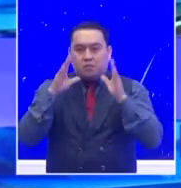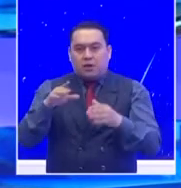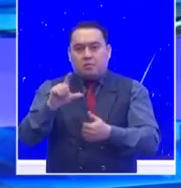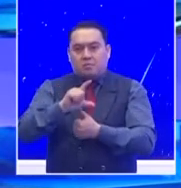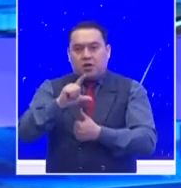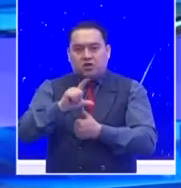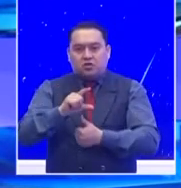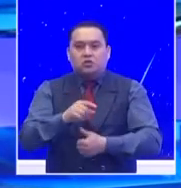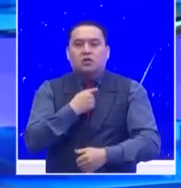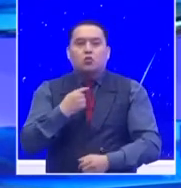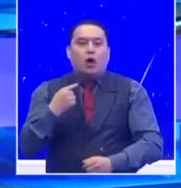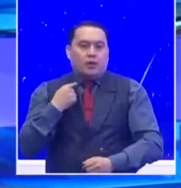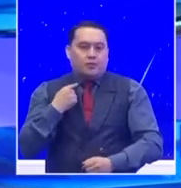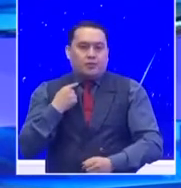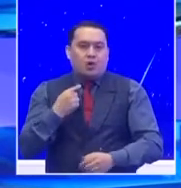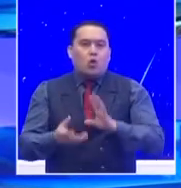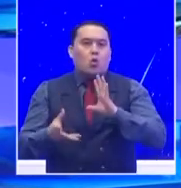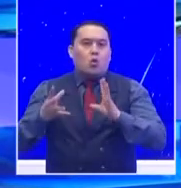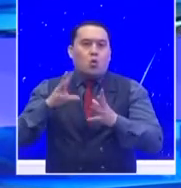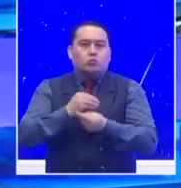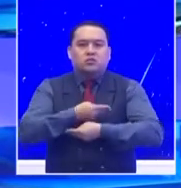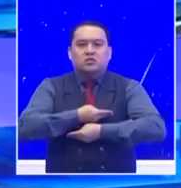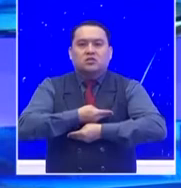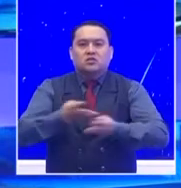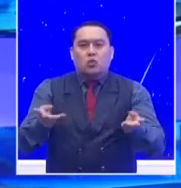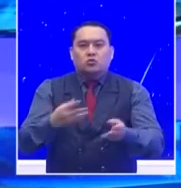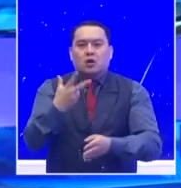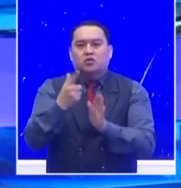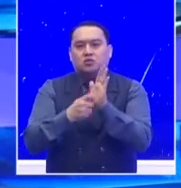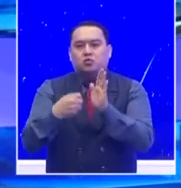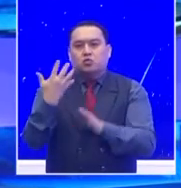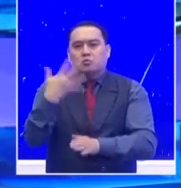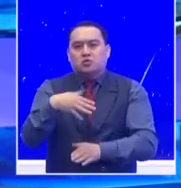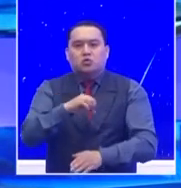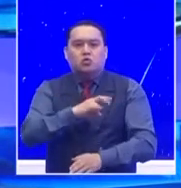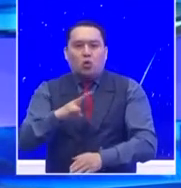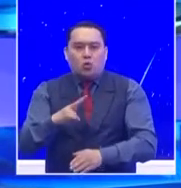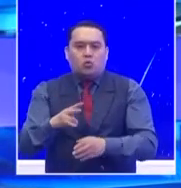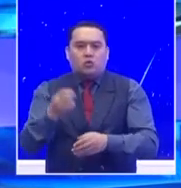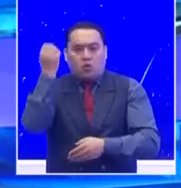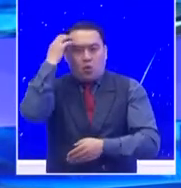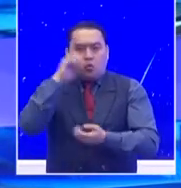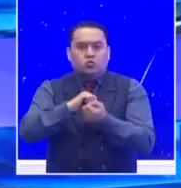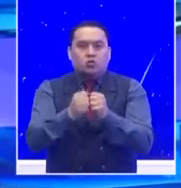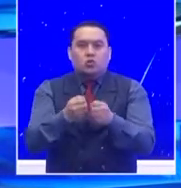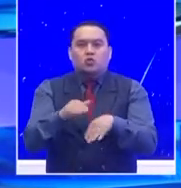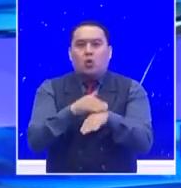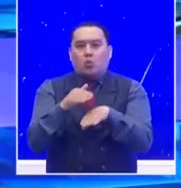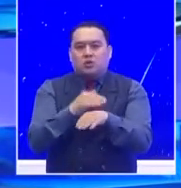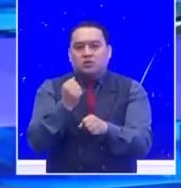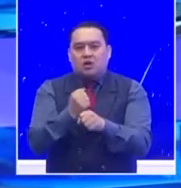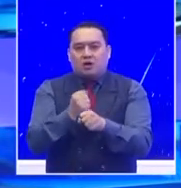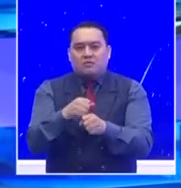мечети областного центра. В общей сложности роздано свыше 750 тонн твердого топлива. Инициатором благого дела